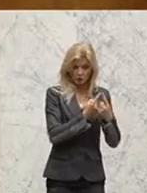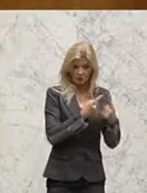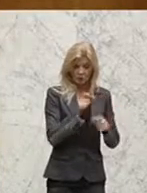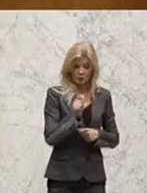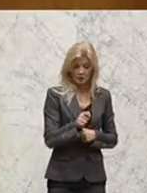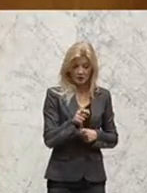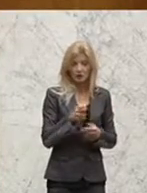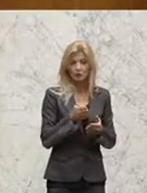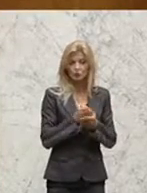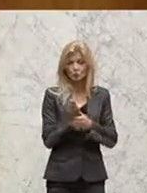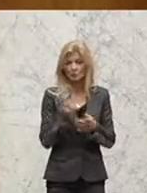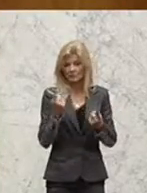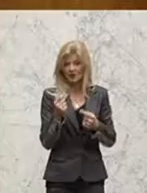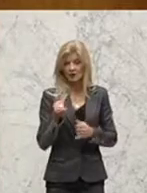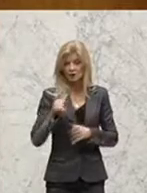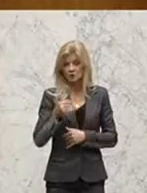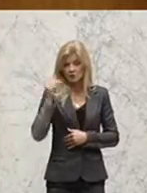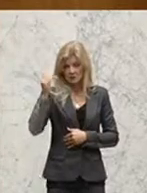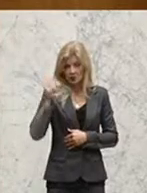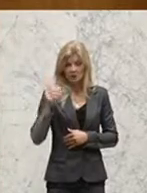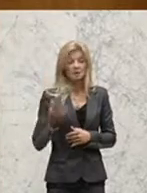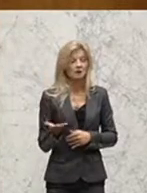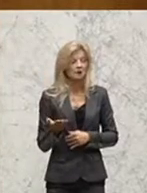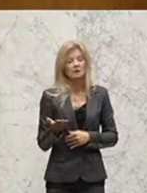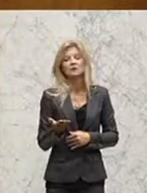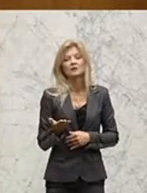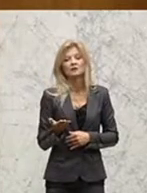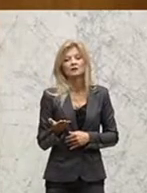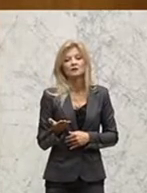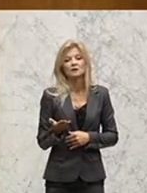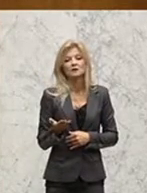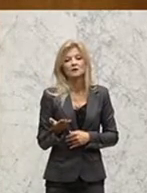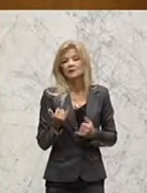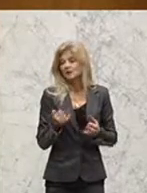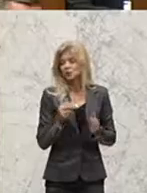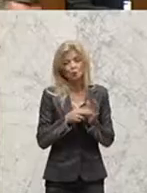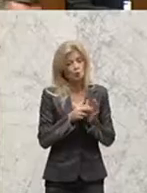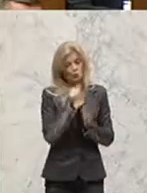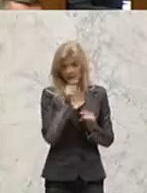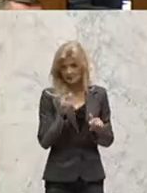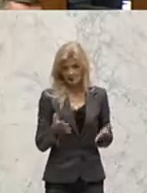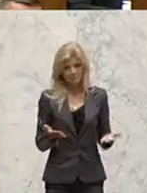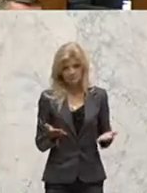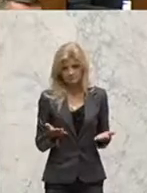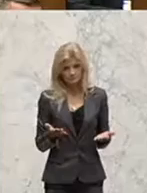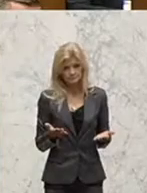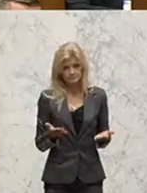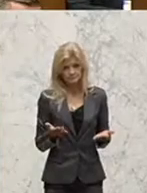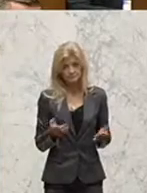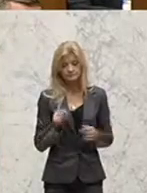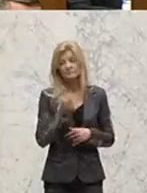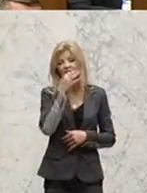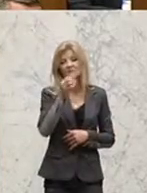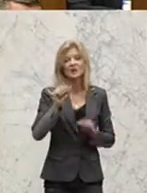die Justizbehörde eine solche derzeit nicht vorliegt. Frage 26,